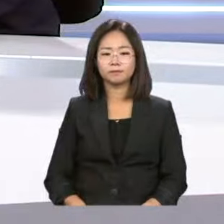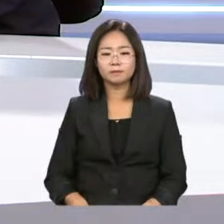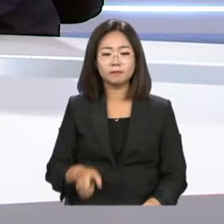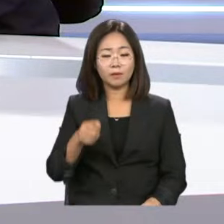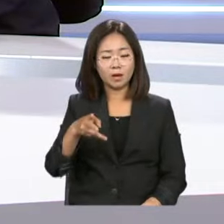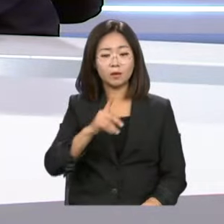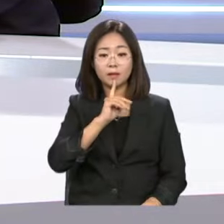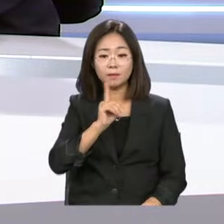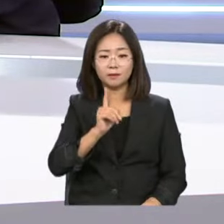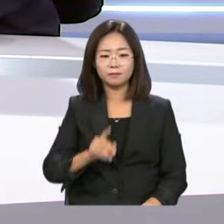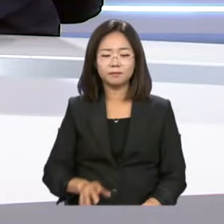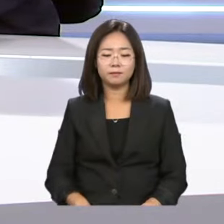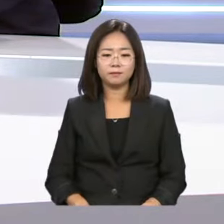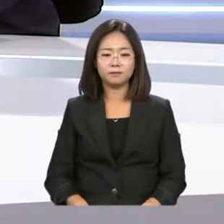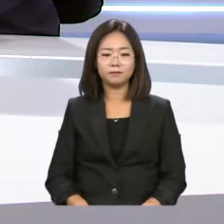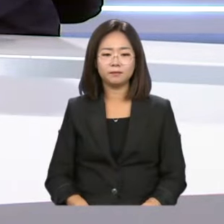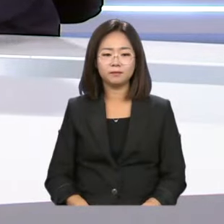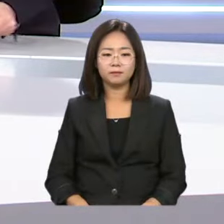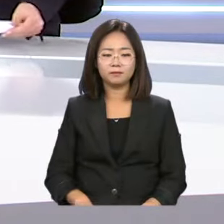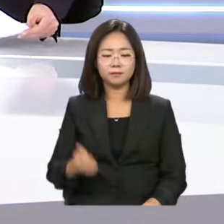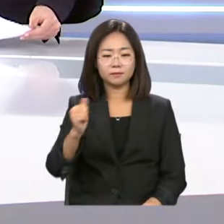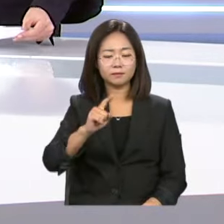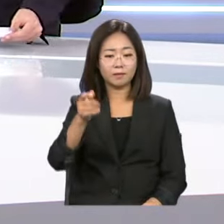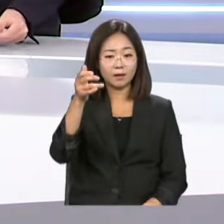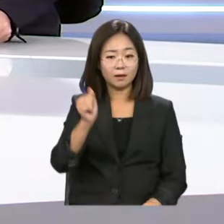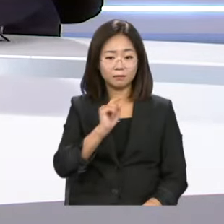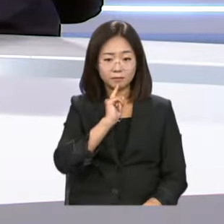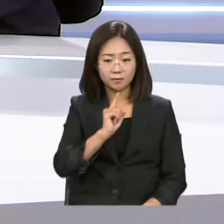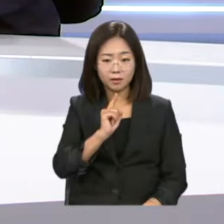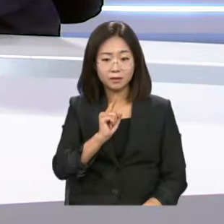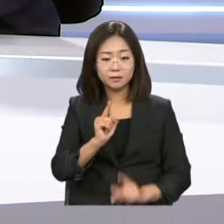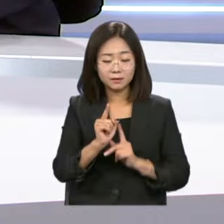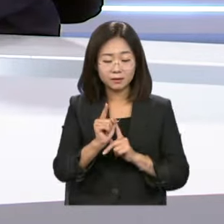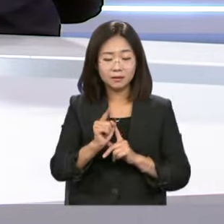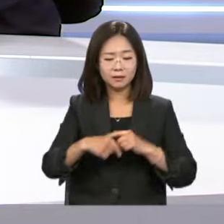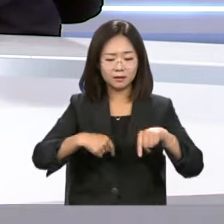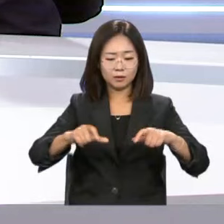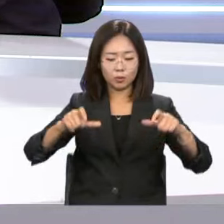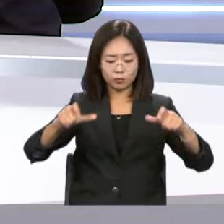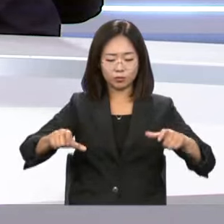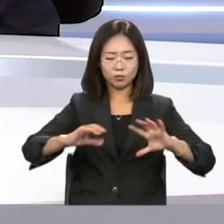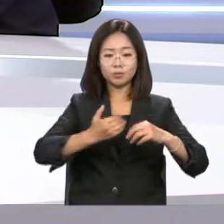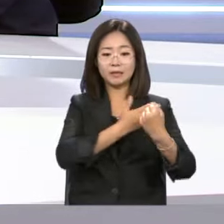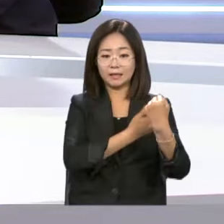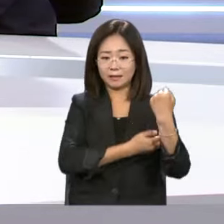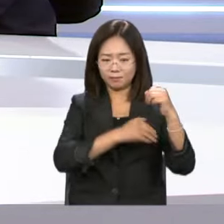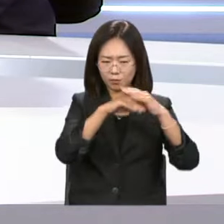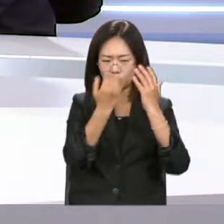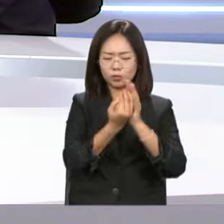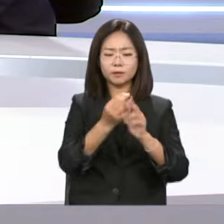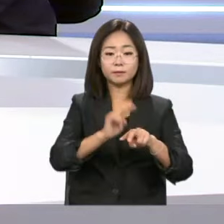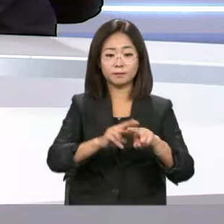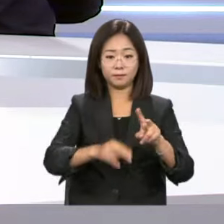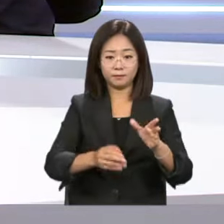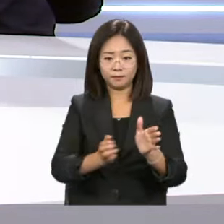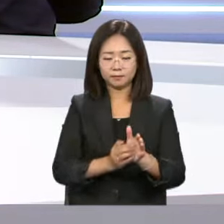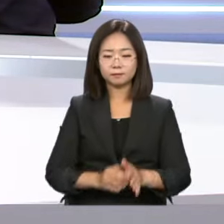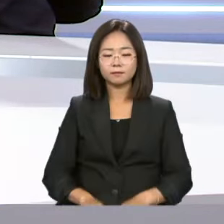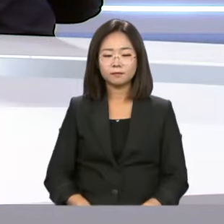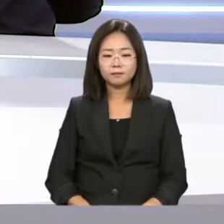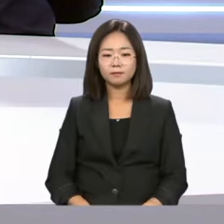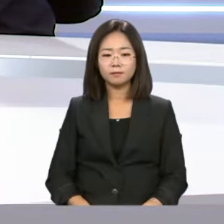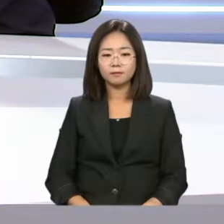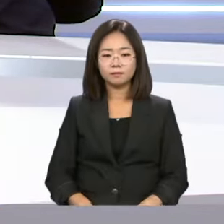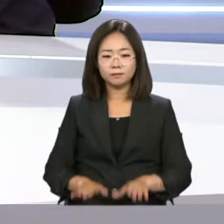여당 소식도 한번 짚어 보겠습니다이 한동훈 비대위원장 포함해서 지도부가 지금 뭐 국민의 지도부 사퇴를 한 상황이잖아요네